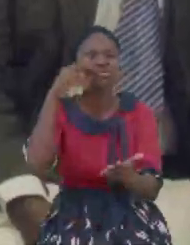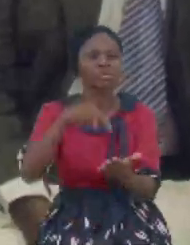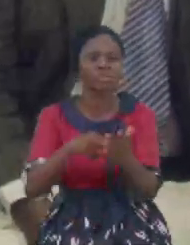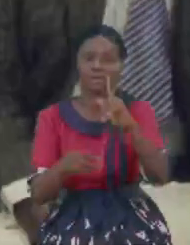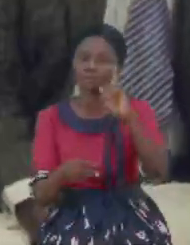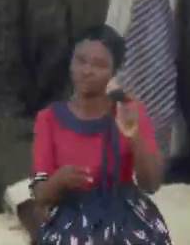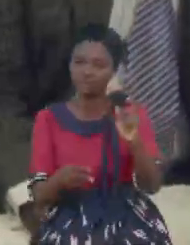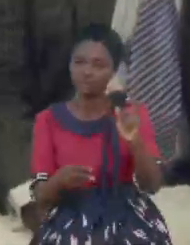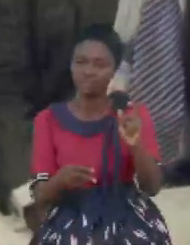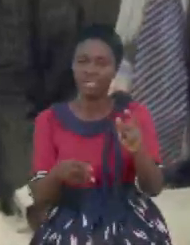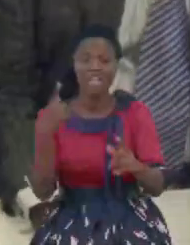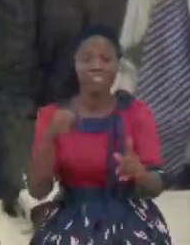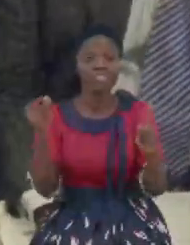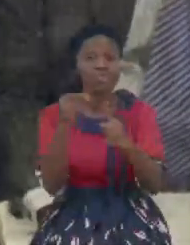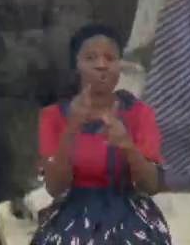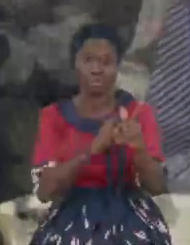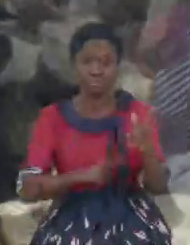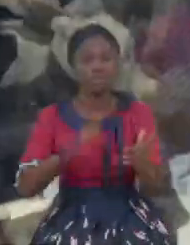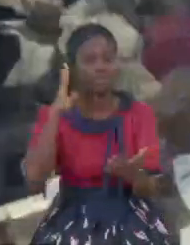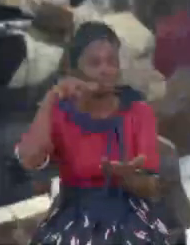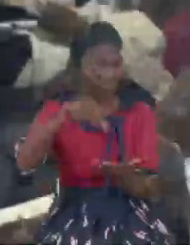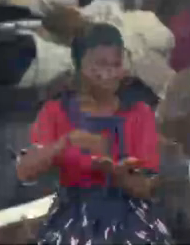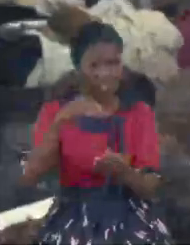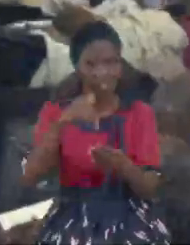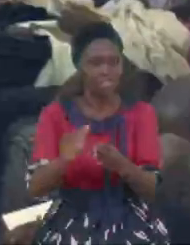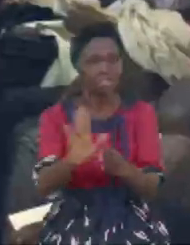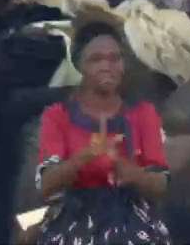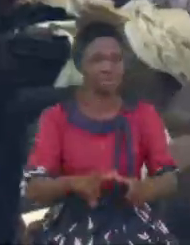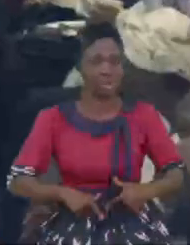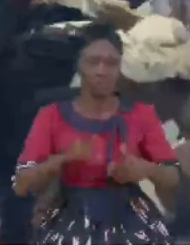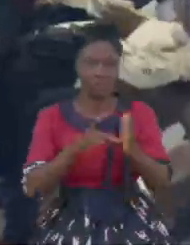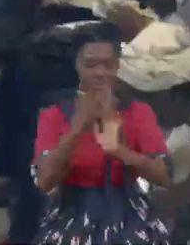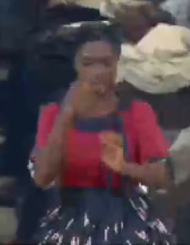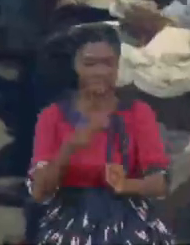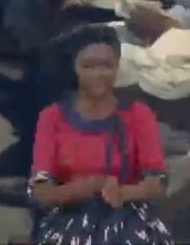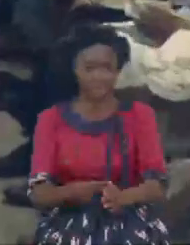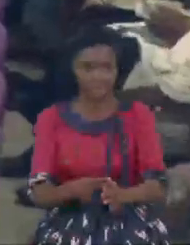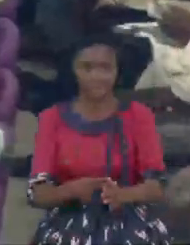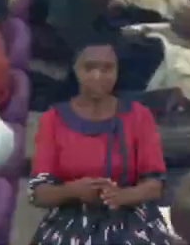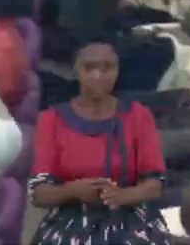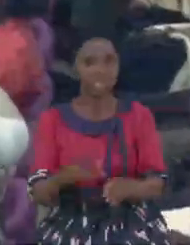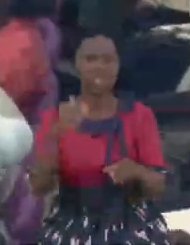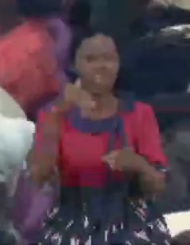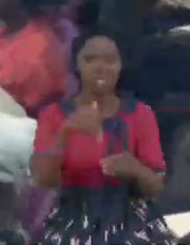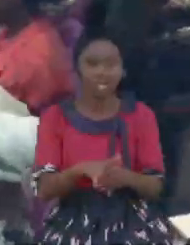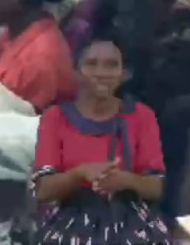Seigneur s'accomplira dans votre vie. La parole du Seigneur s'accomplira dans votre vie.